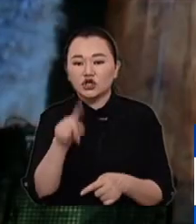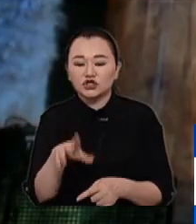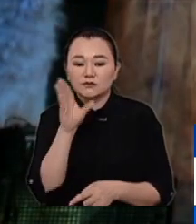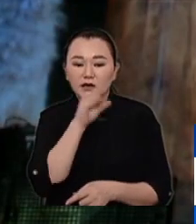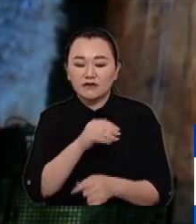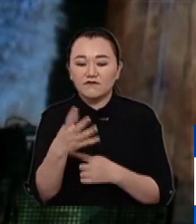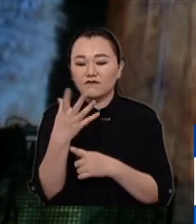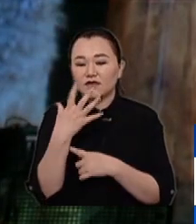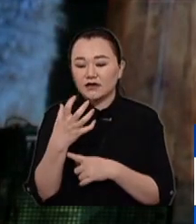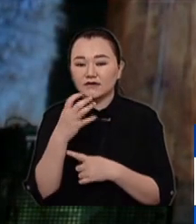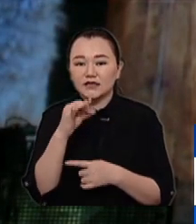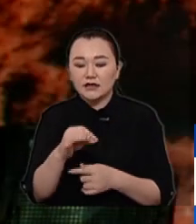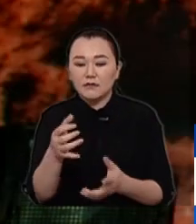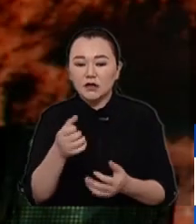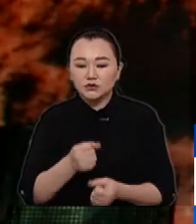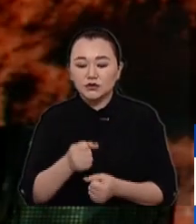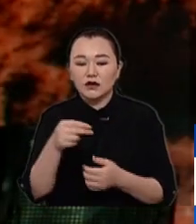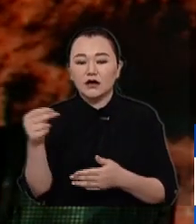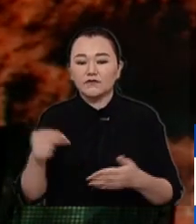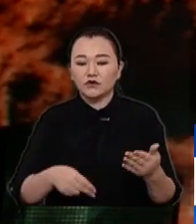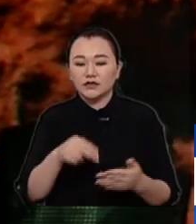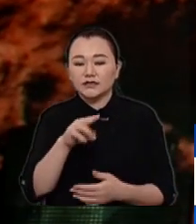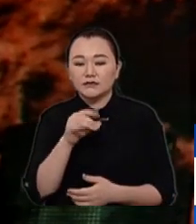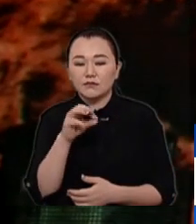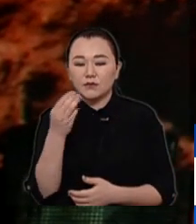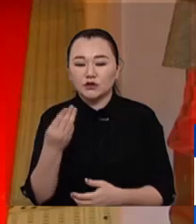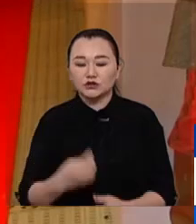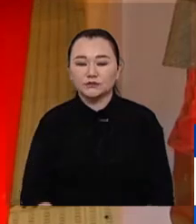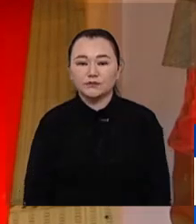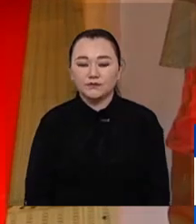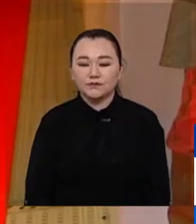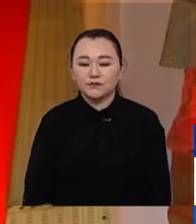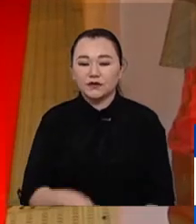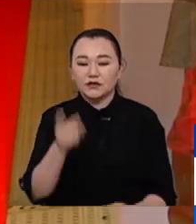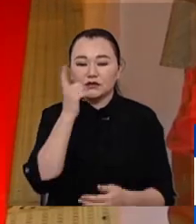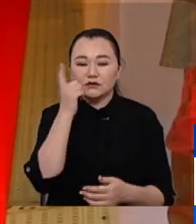смогли сфотографироваться и получить автограф Димаша Кудайбергена.